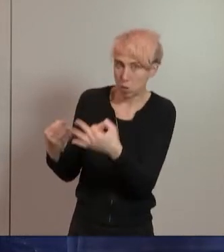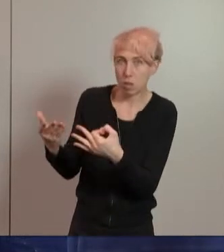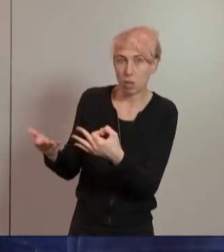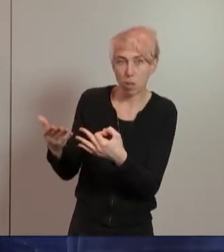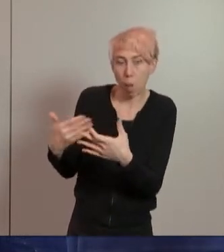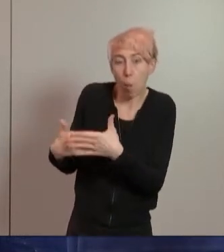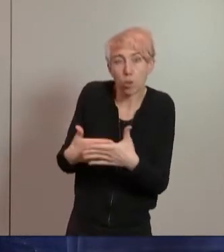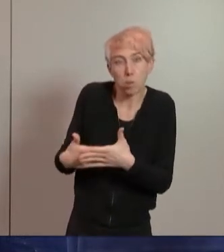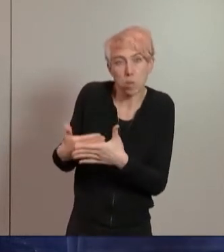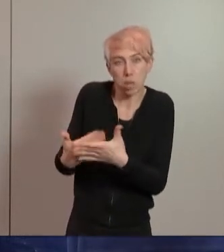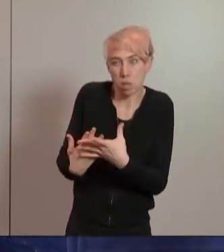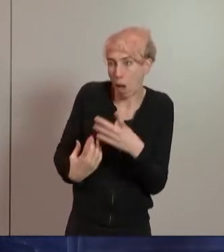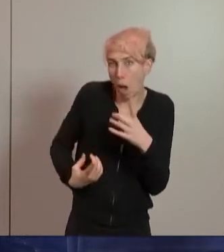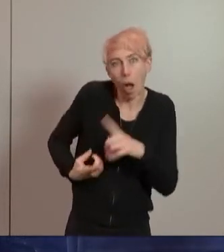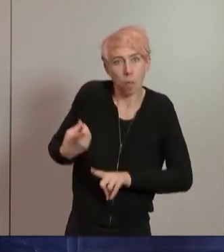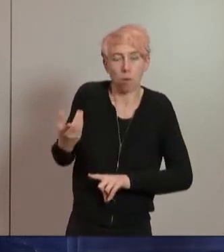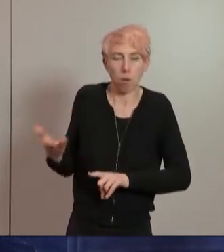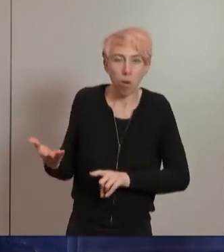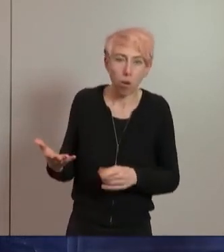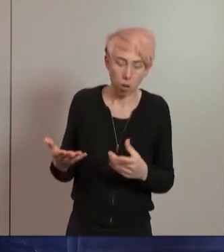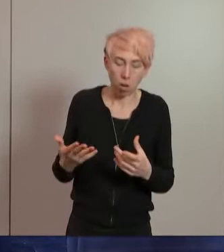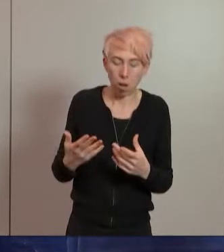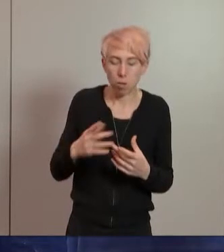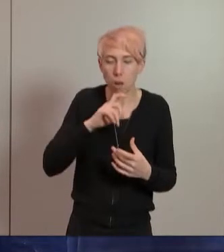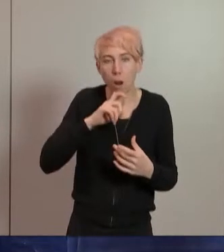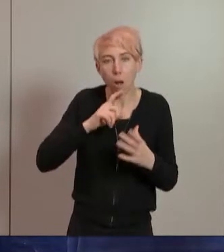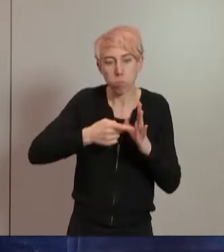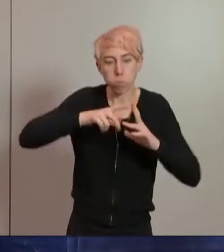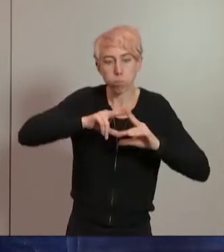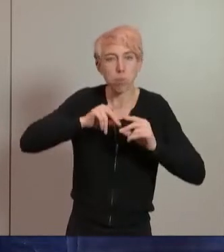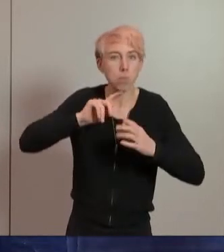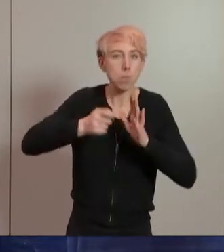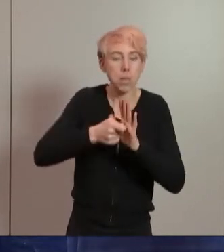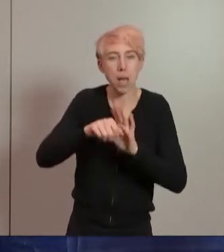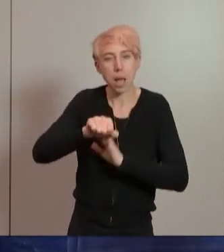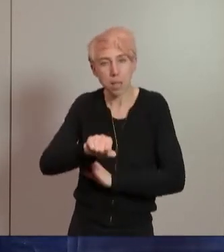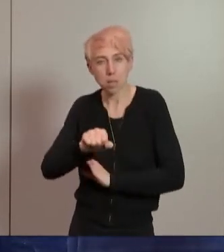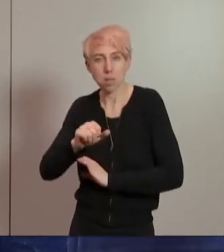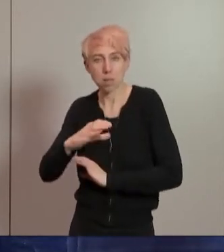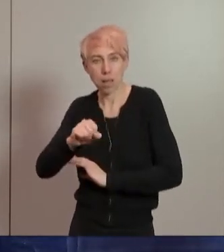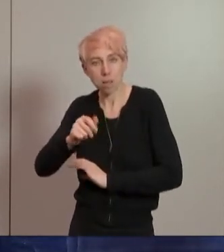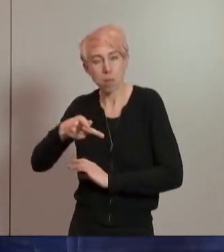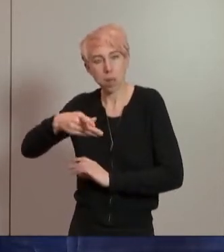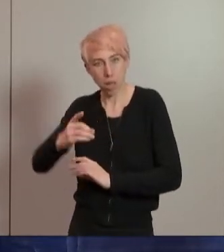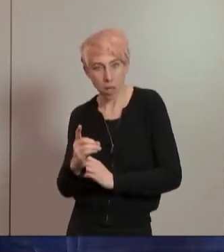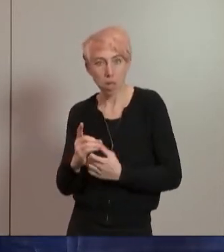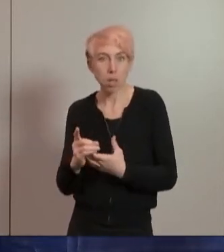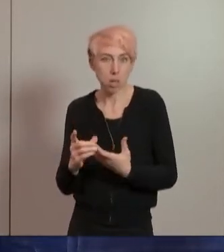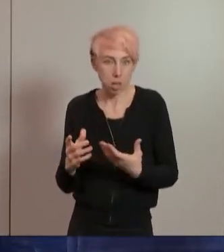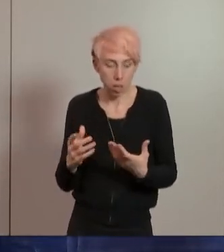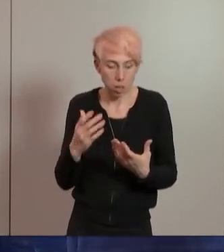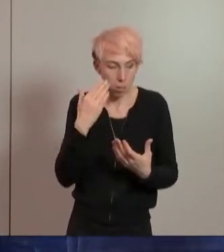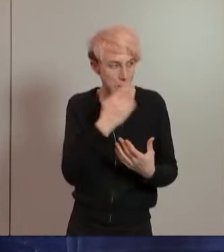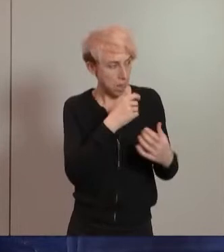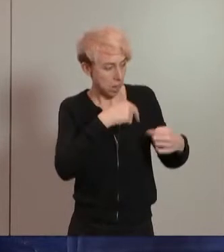de proximité est un enjeu essentiel. J'y reviendrai tout à l'heure quand on parlera du CISPD. Et effectivement, sans l'État, on sait bien qu'une commune ne peut pas tout